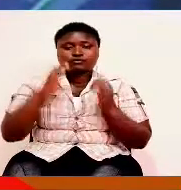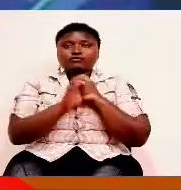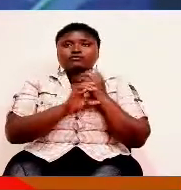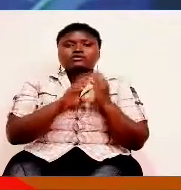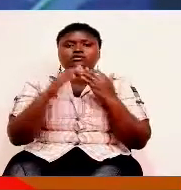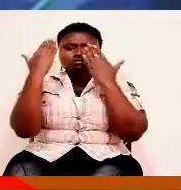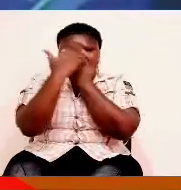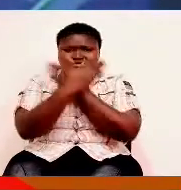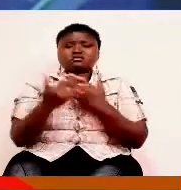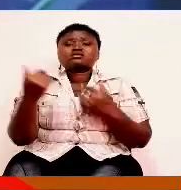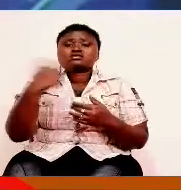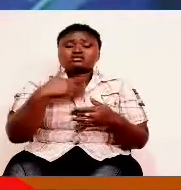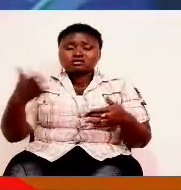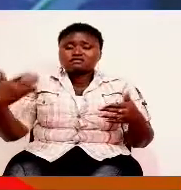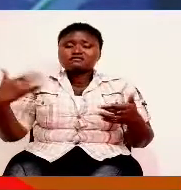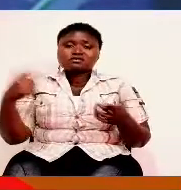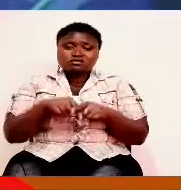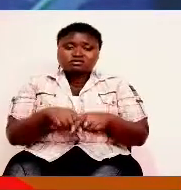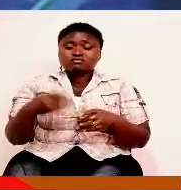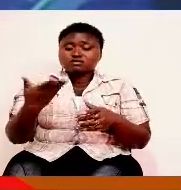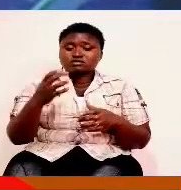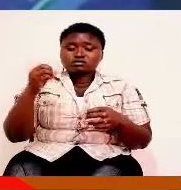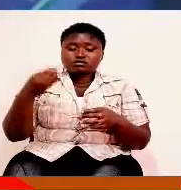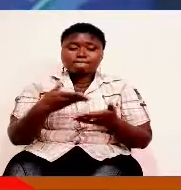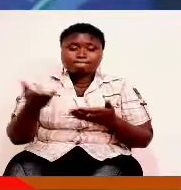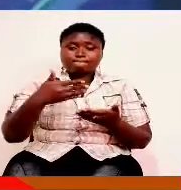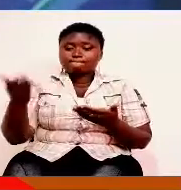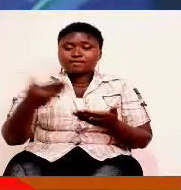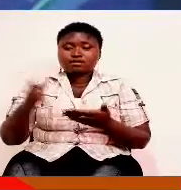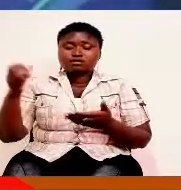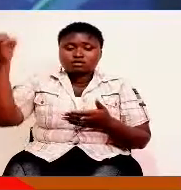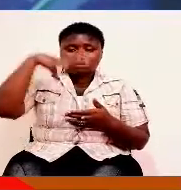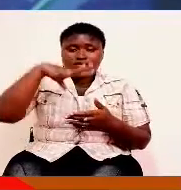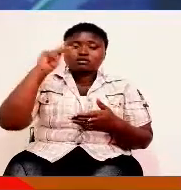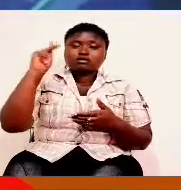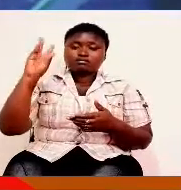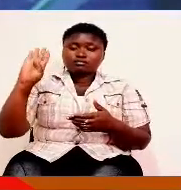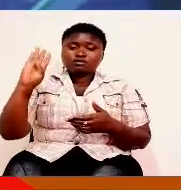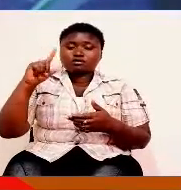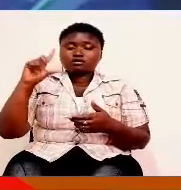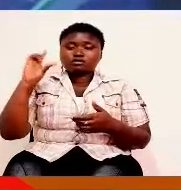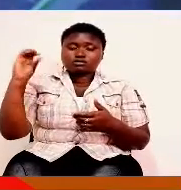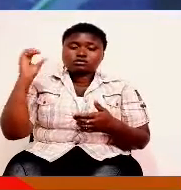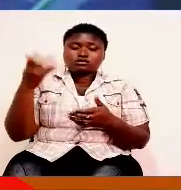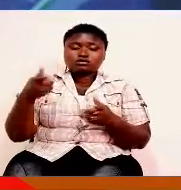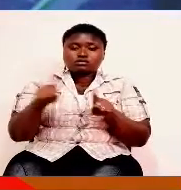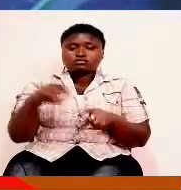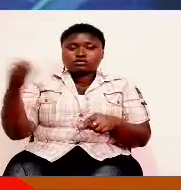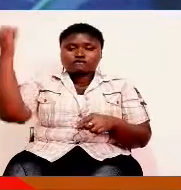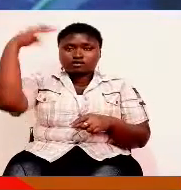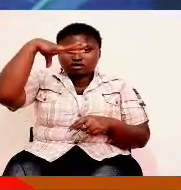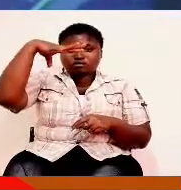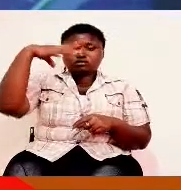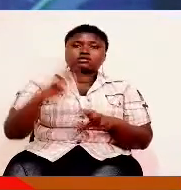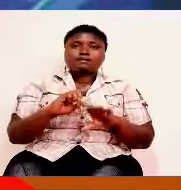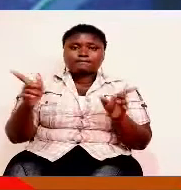ona thegia wa aikari aitsura rere kuri hamari hi kuri kabuni ya Kenya Power niguo makorwo makiguithirio hinya wa thitima